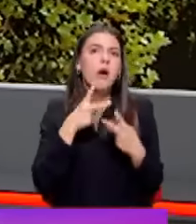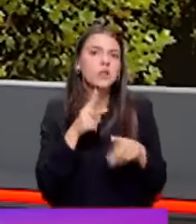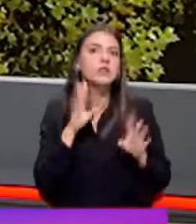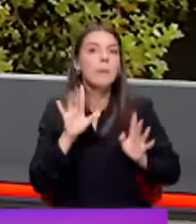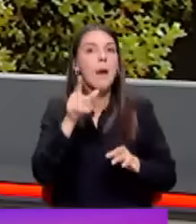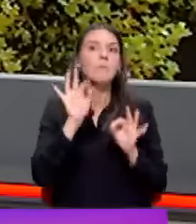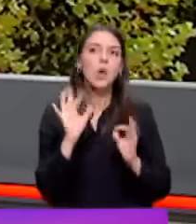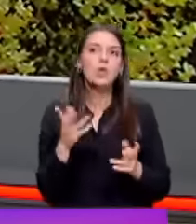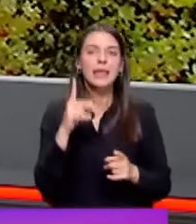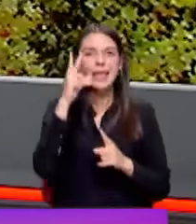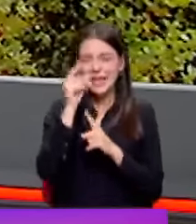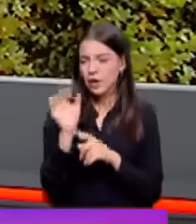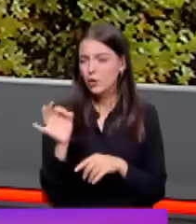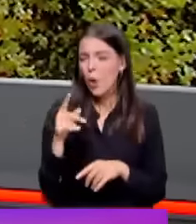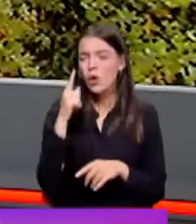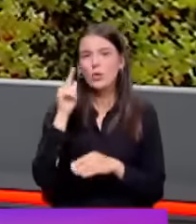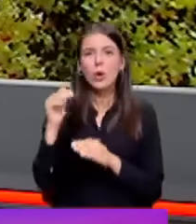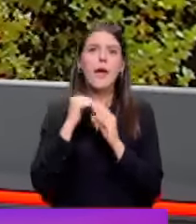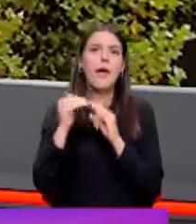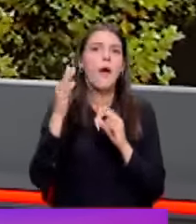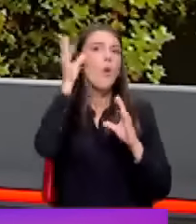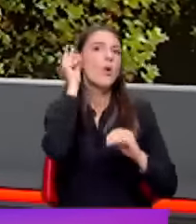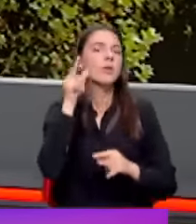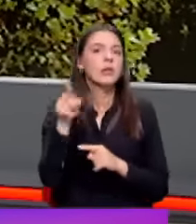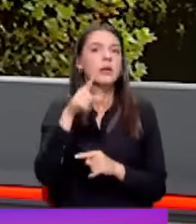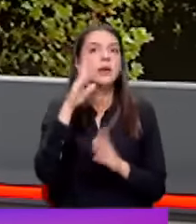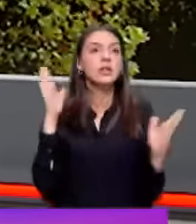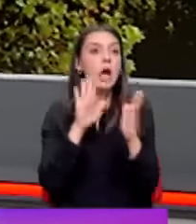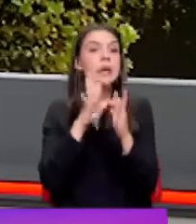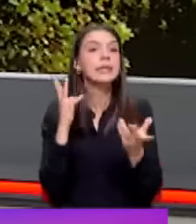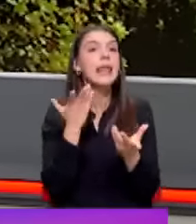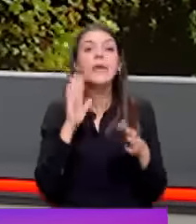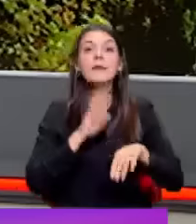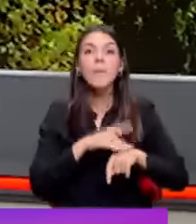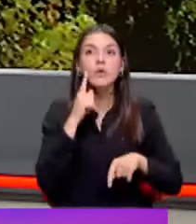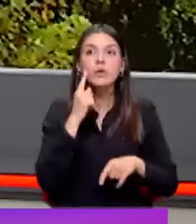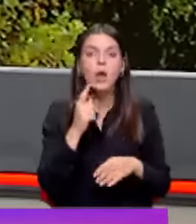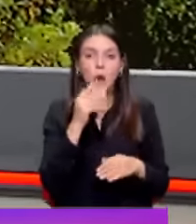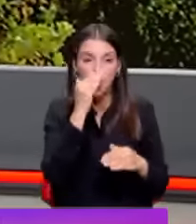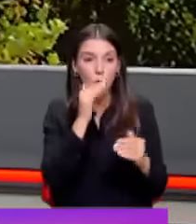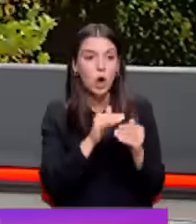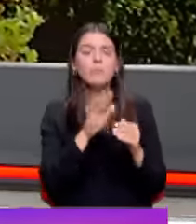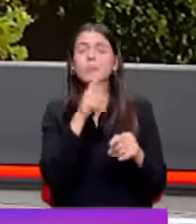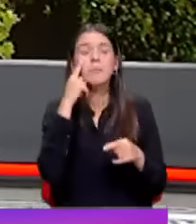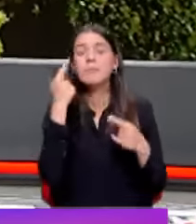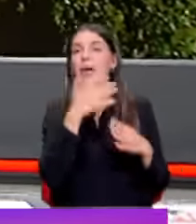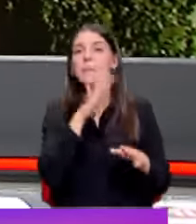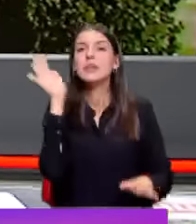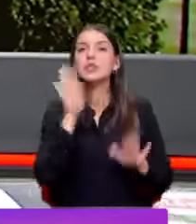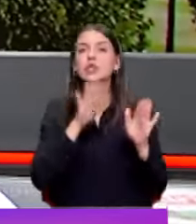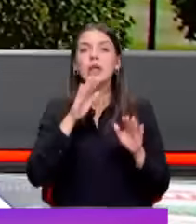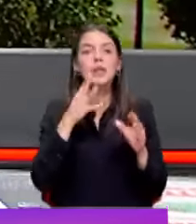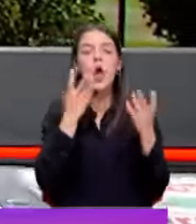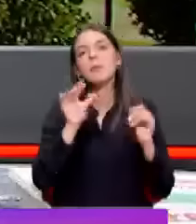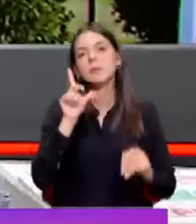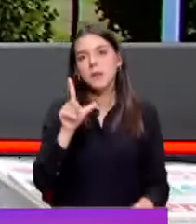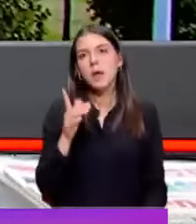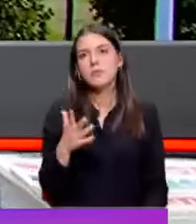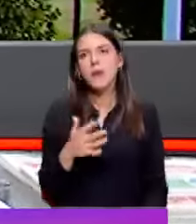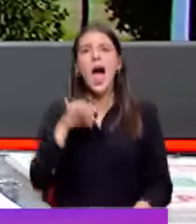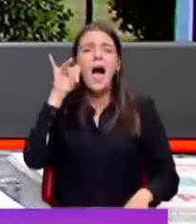böyledir yani, ilkokul seviyesinde öğrenilir. Karşı tarafın ne yaptığından bağımsız olarak şiddete başvurulmaması gerektiği. Hani